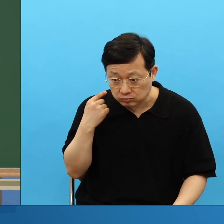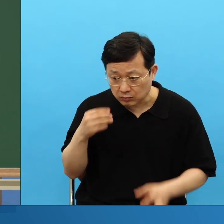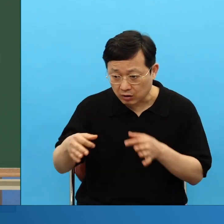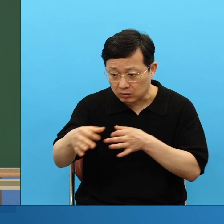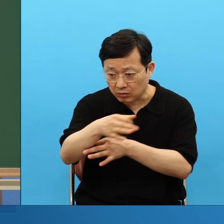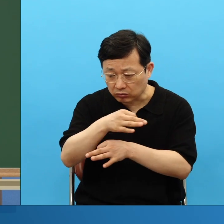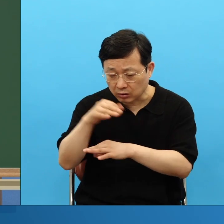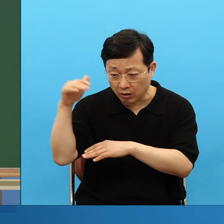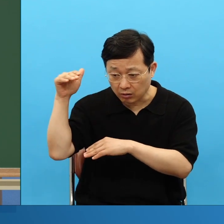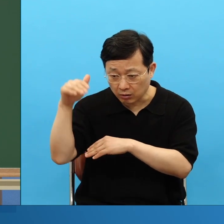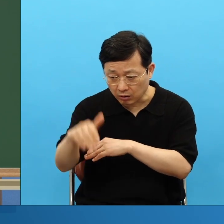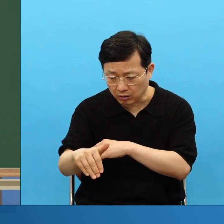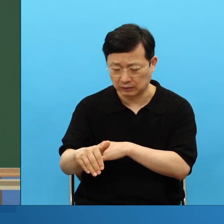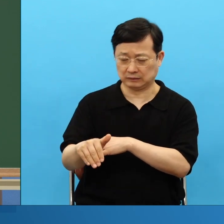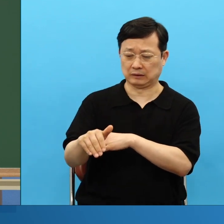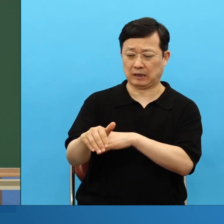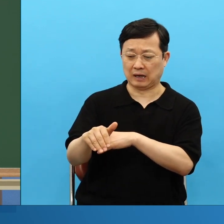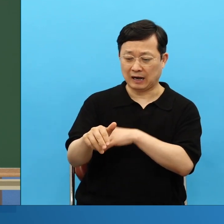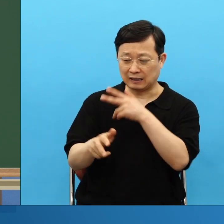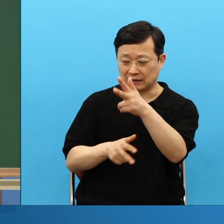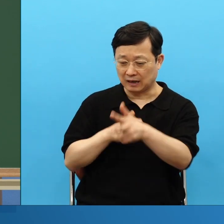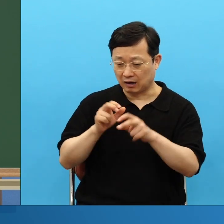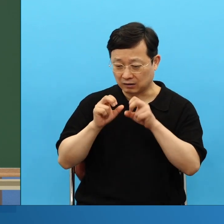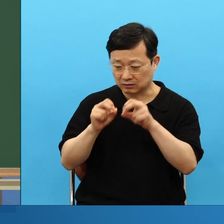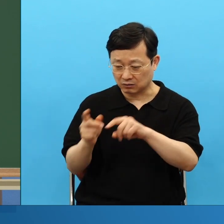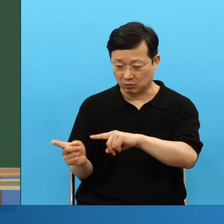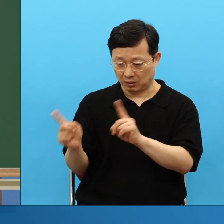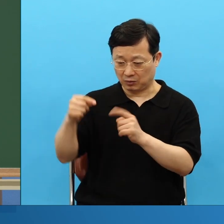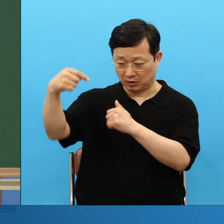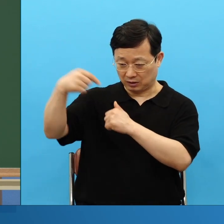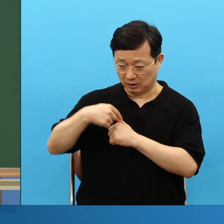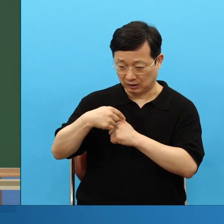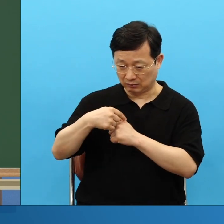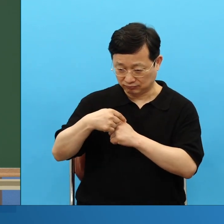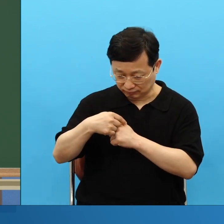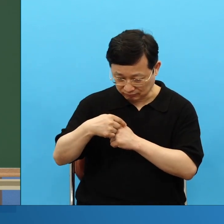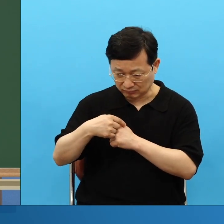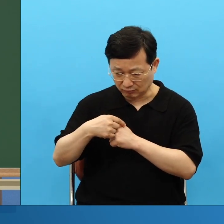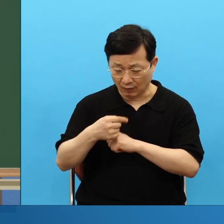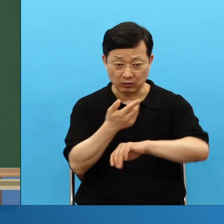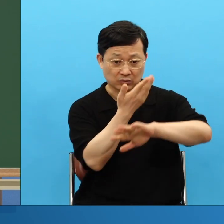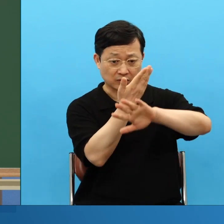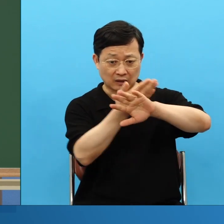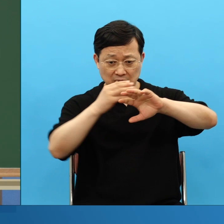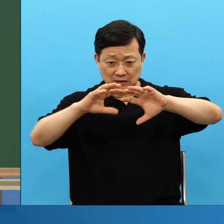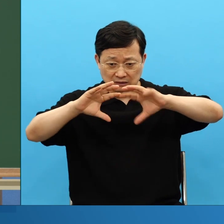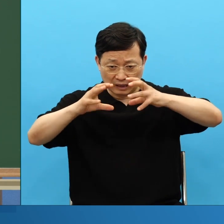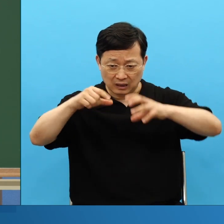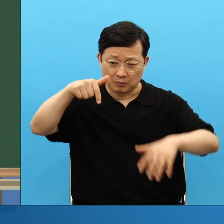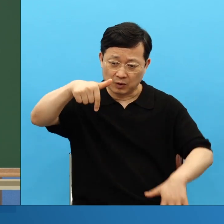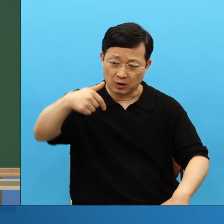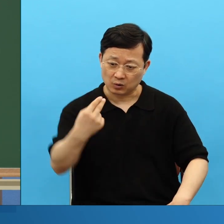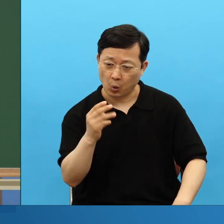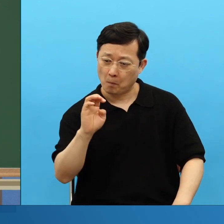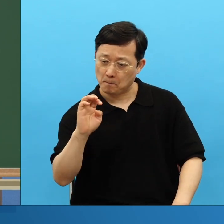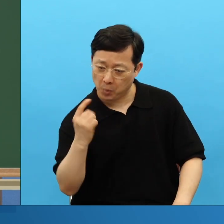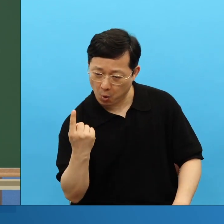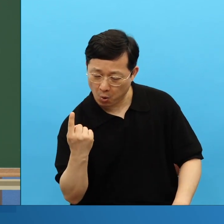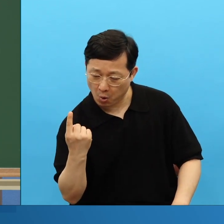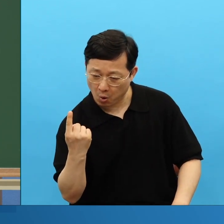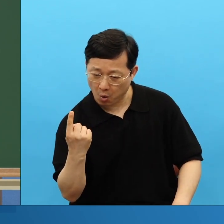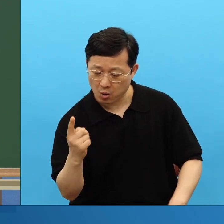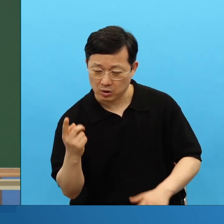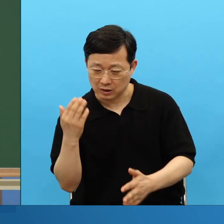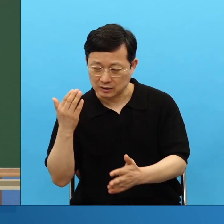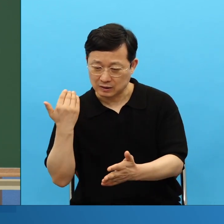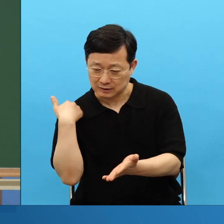때문에 산업 선교 일어나야 된다. 해외 500만 교포 일어나야 된다. 암, 에이즈,